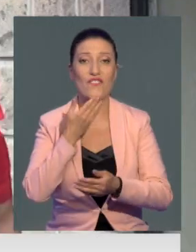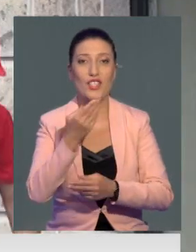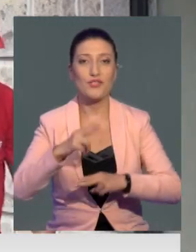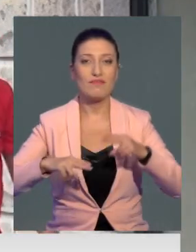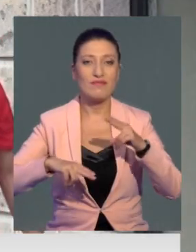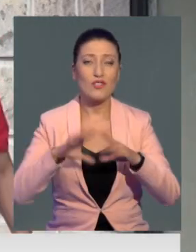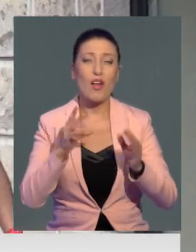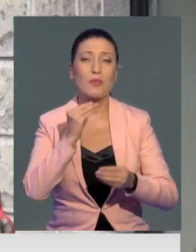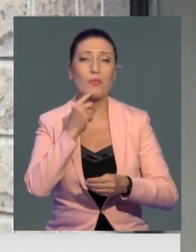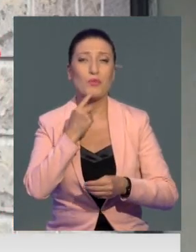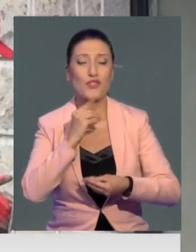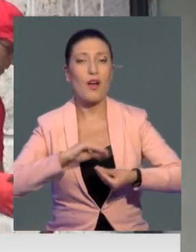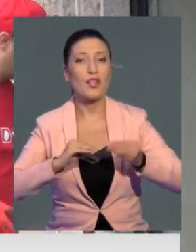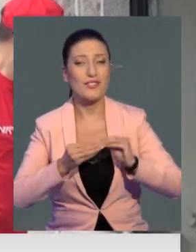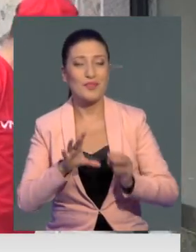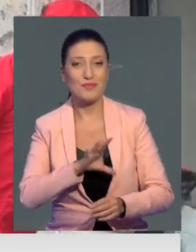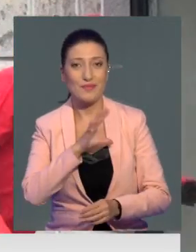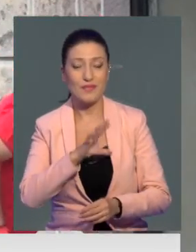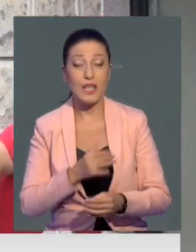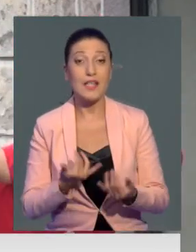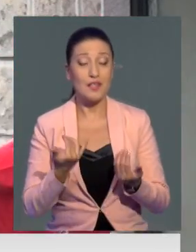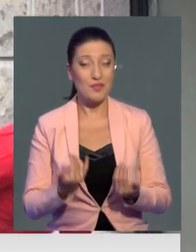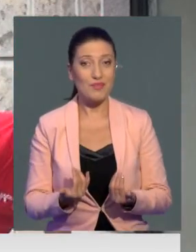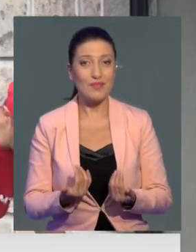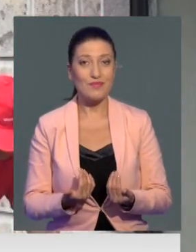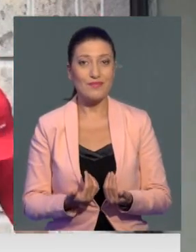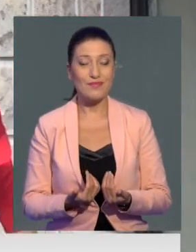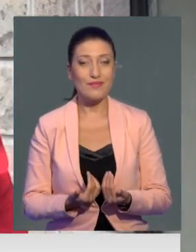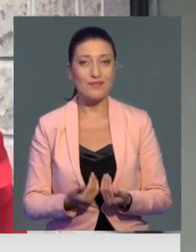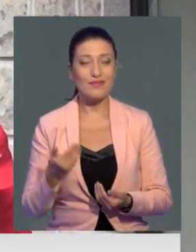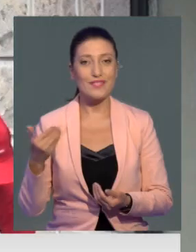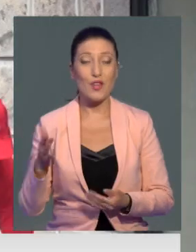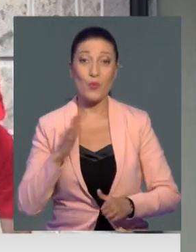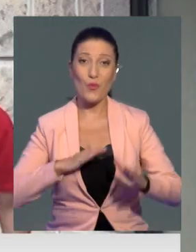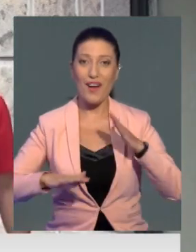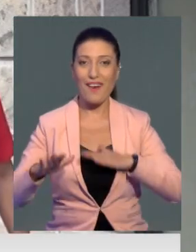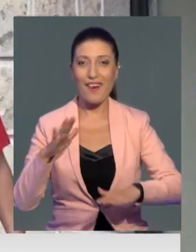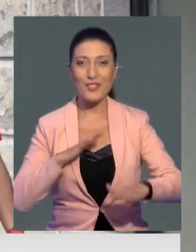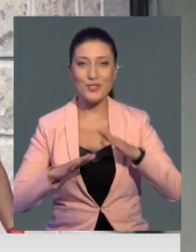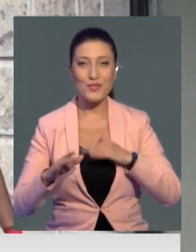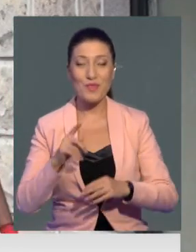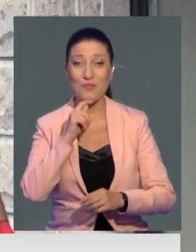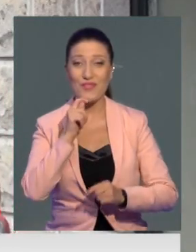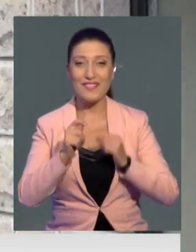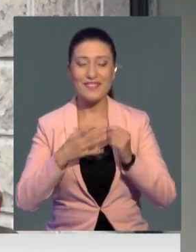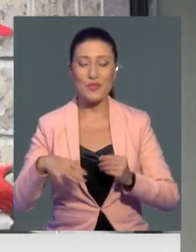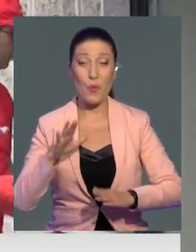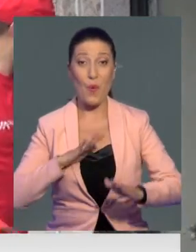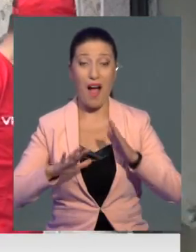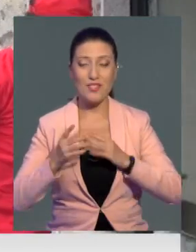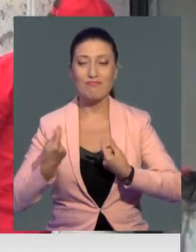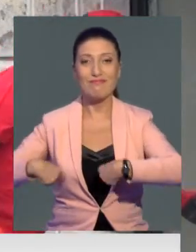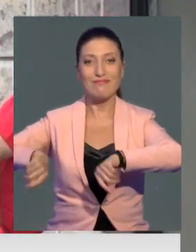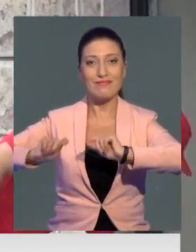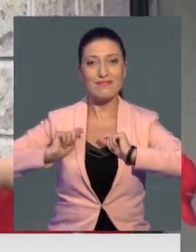տարբեր դժվարություններից, եւ դա արդեն իրենց ուրախացնում է, իրենց բարգեւատրում է, ուրախություն ու մեզ էլ